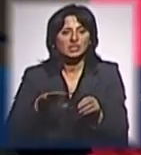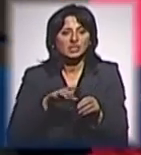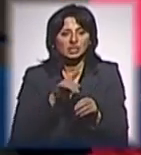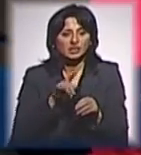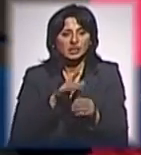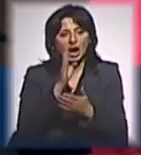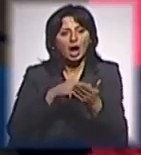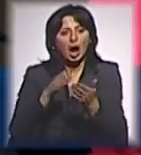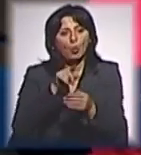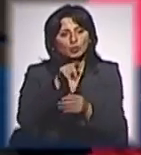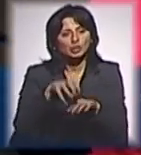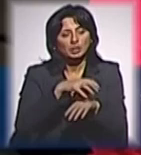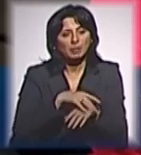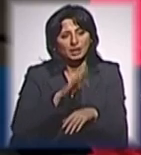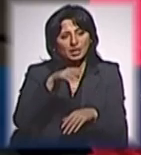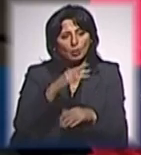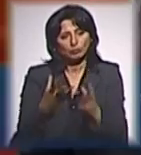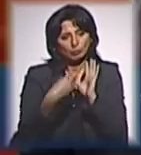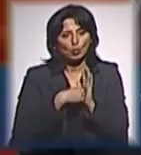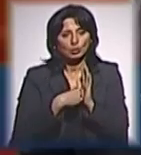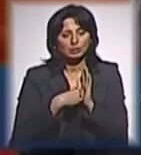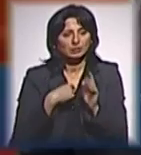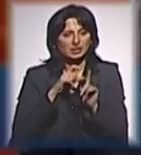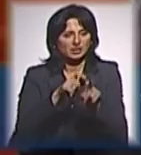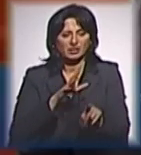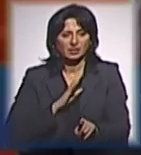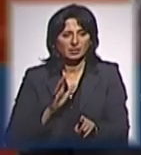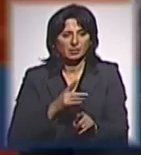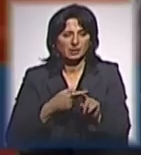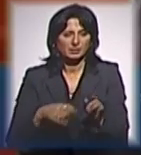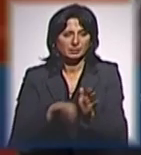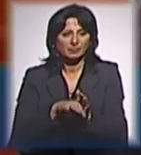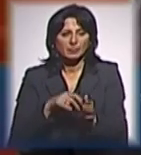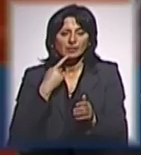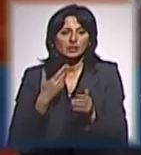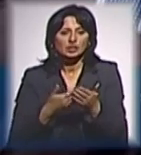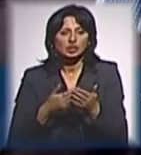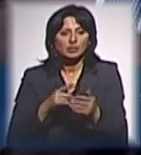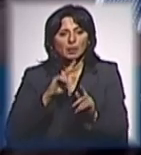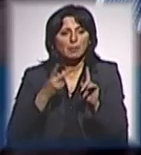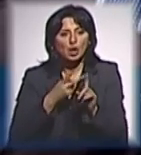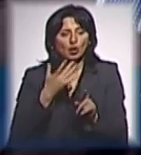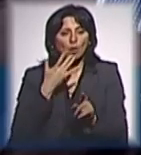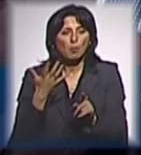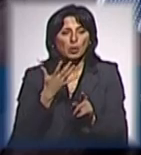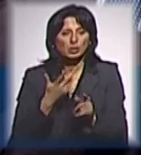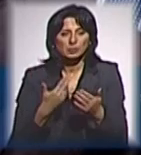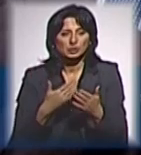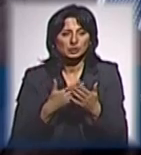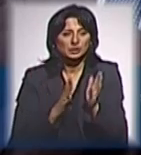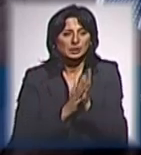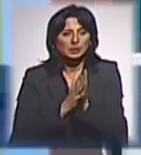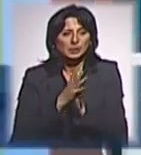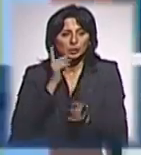რომ გააუქმე შენი პარტია და შემოდი ჩემ პარტიაშიო. ეს არის შეურაცხყოფელი ერთის მხრივ, მეორეს მხრივ პოლიტიკური უმწიფრობის